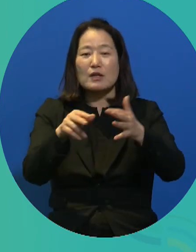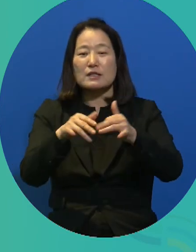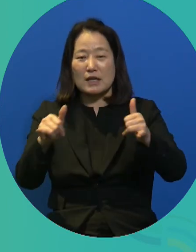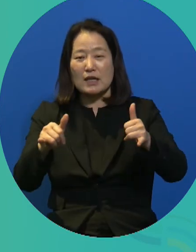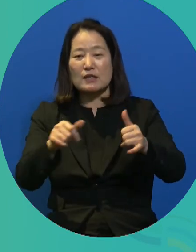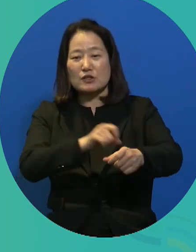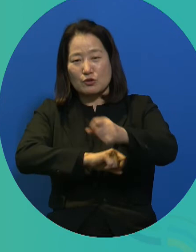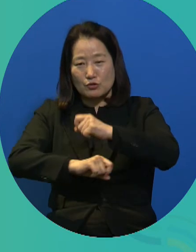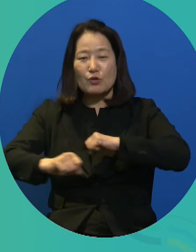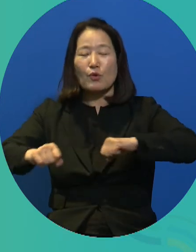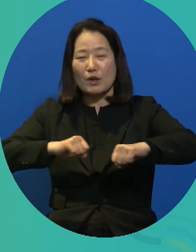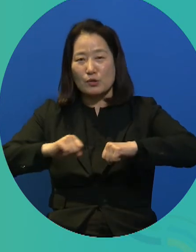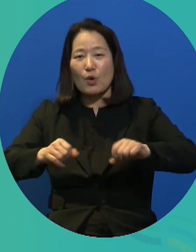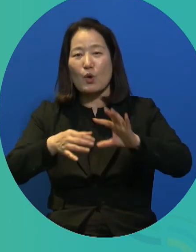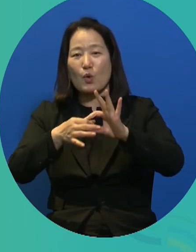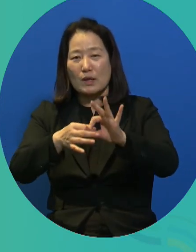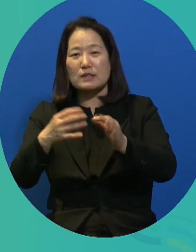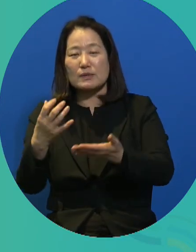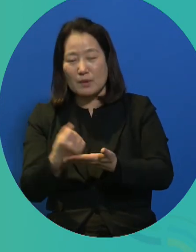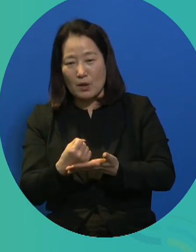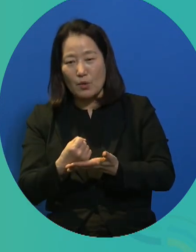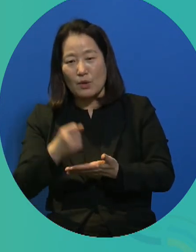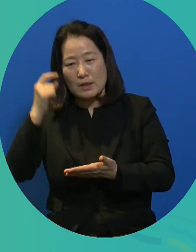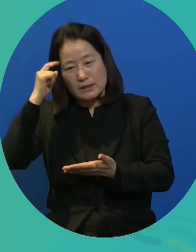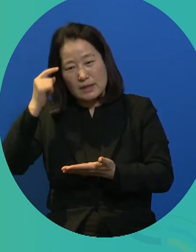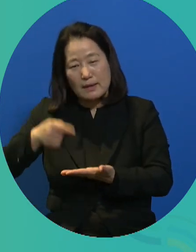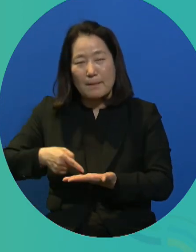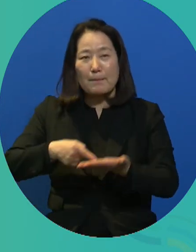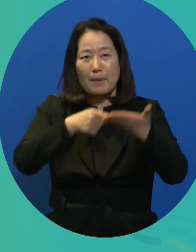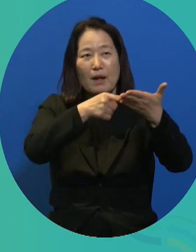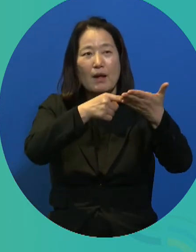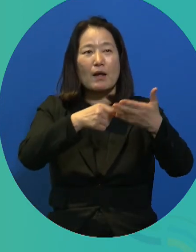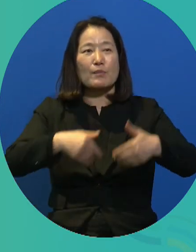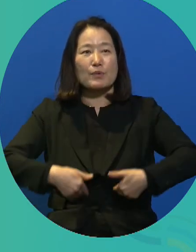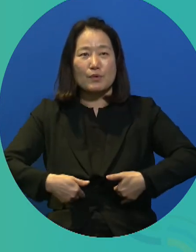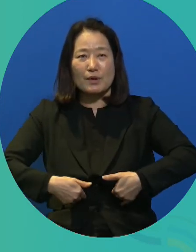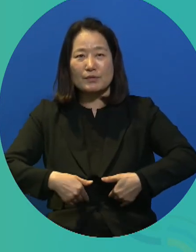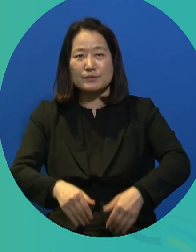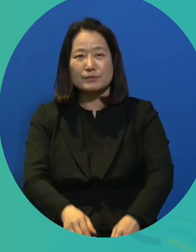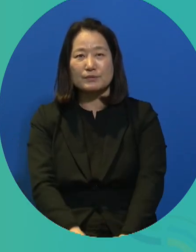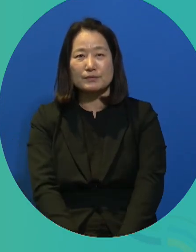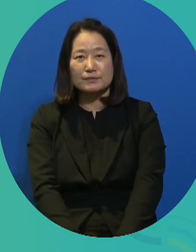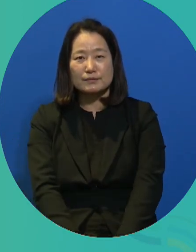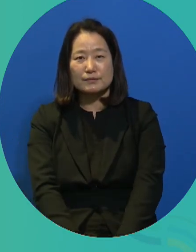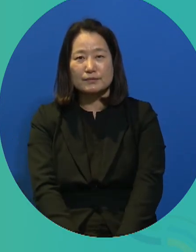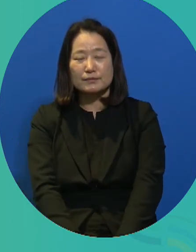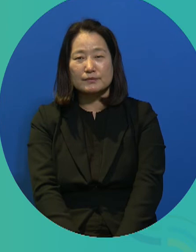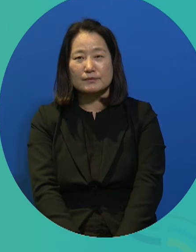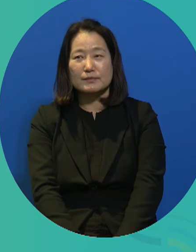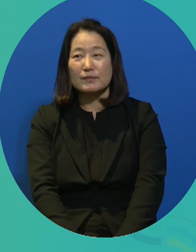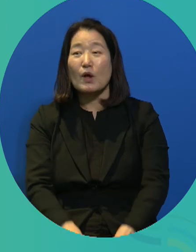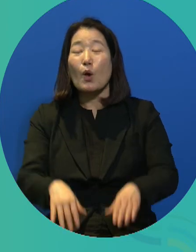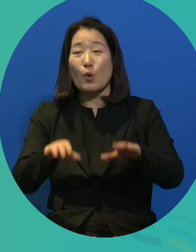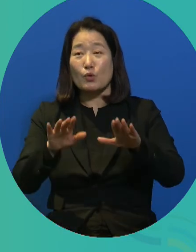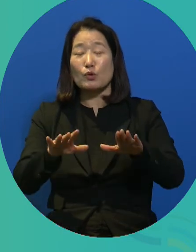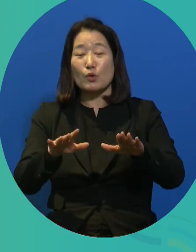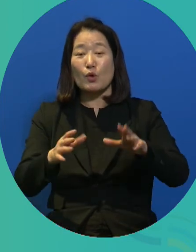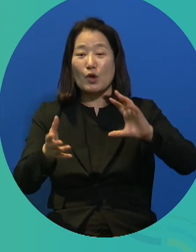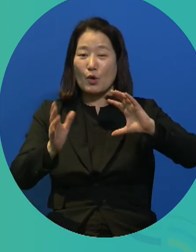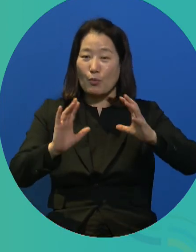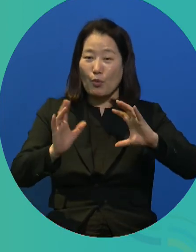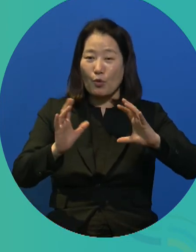관심을 가지고, 그리고 의견을 계속 제시를 해야 된다고 생각이 듭니다. 오늘과 같은 이제 이 토론의 자리가